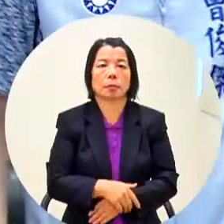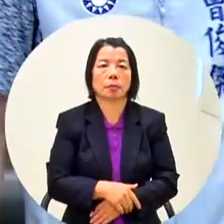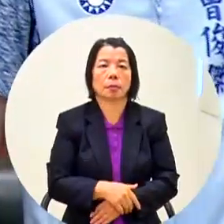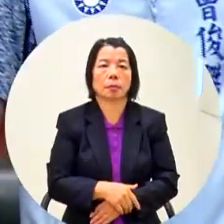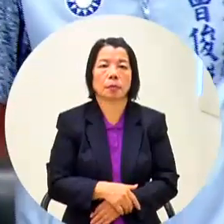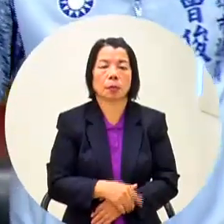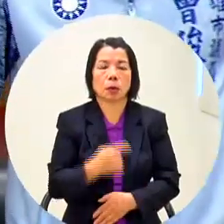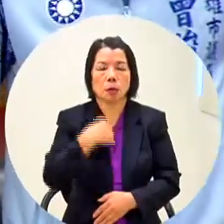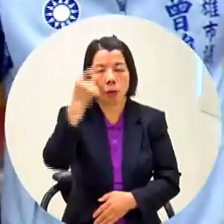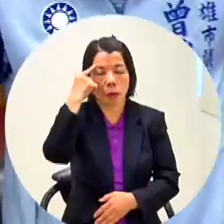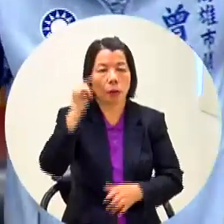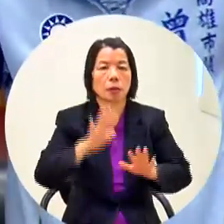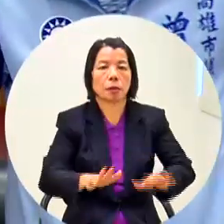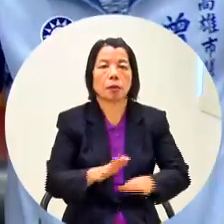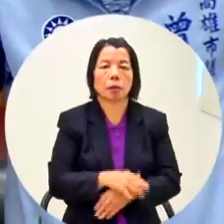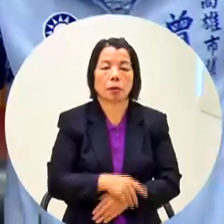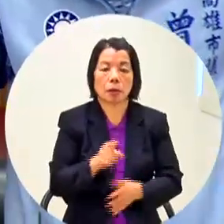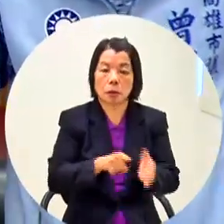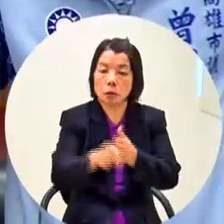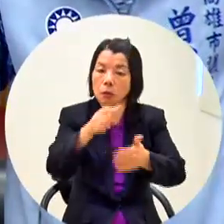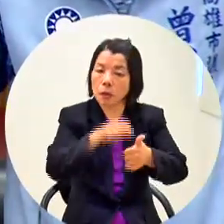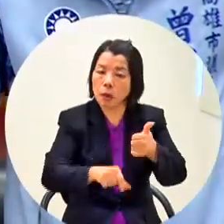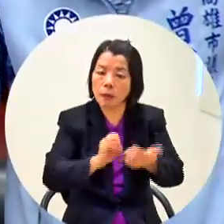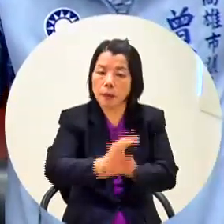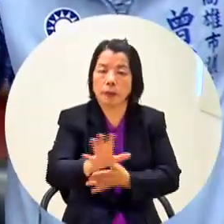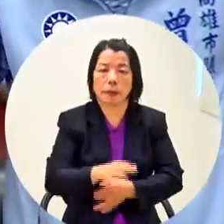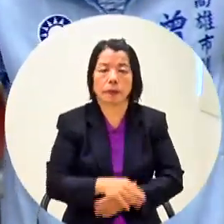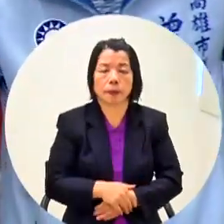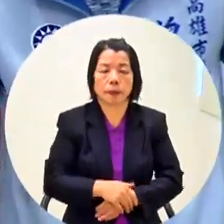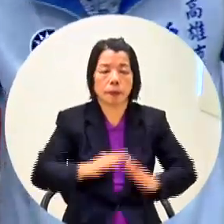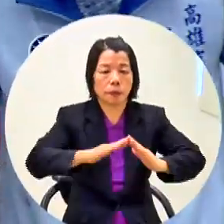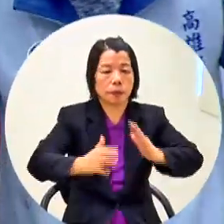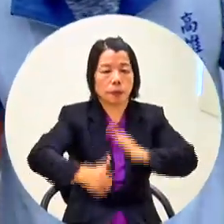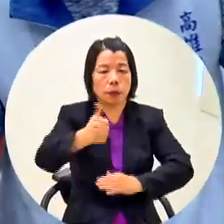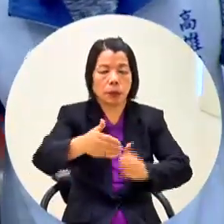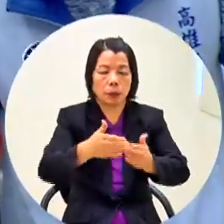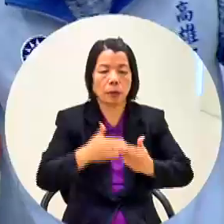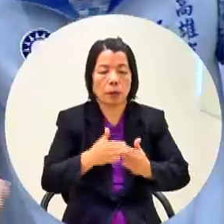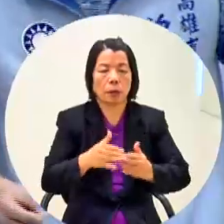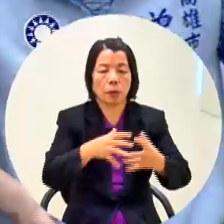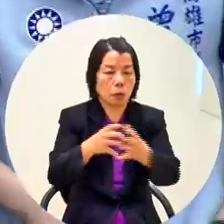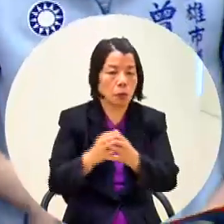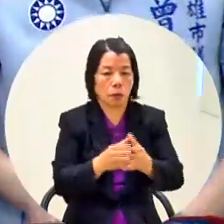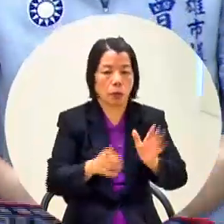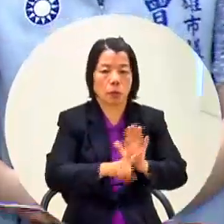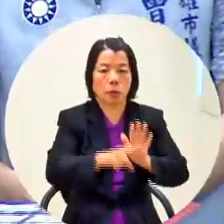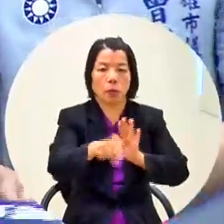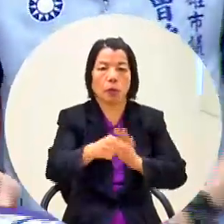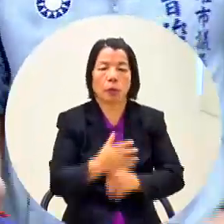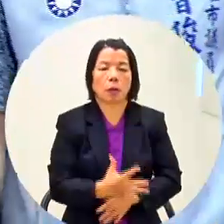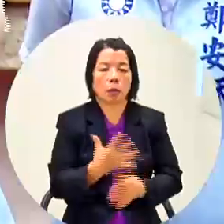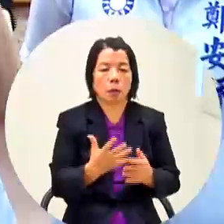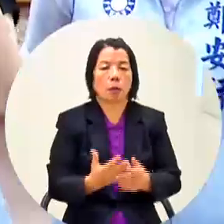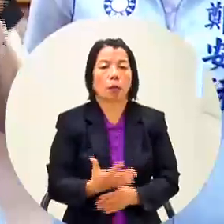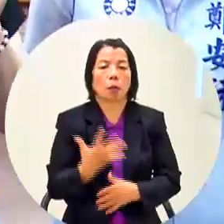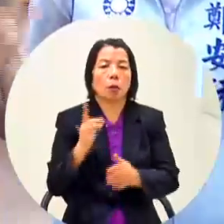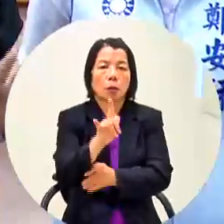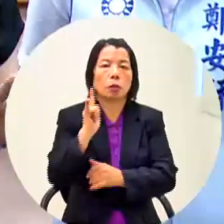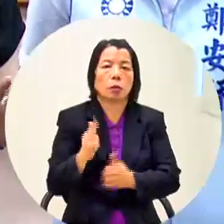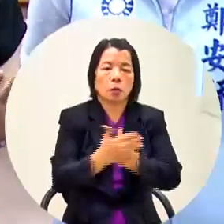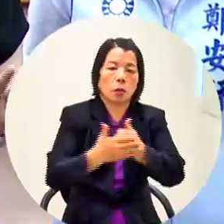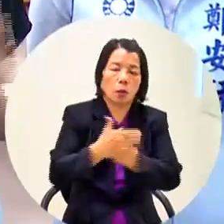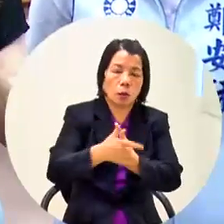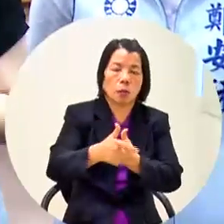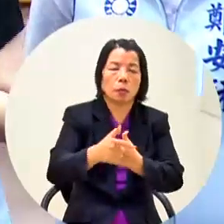我想今天我们这个专案报告，市长市府团队要展现出来，就是守护高雄，防疫